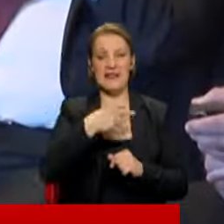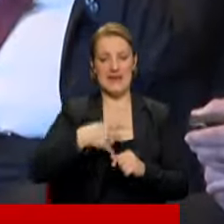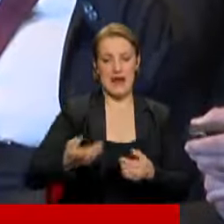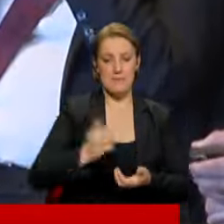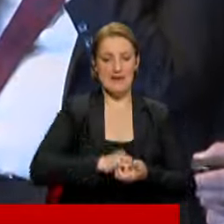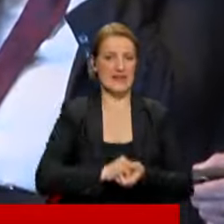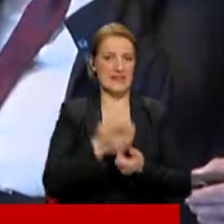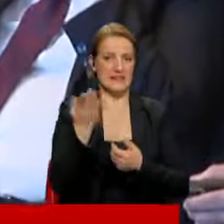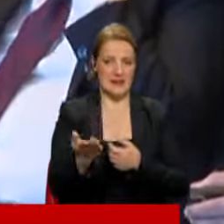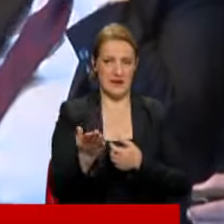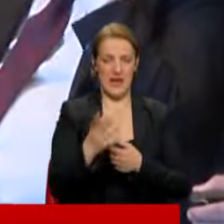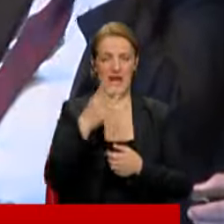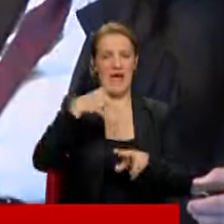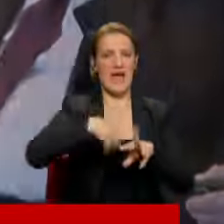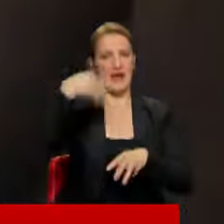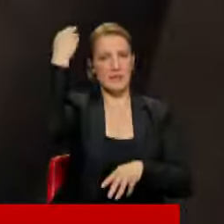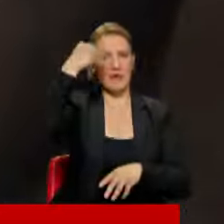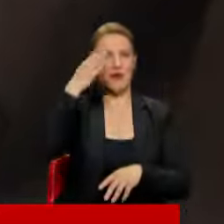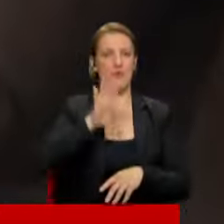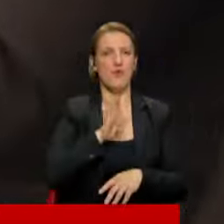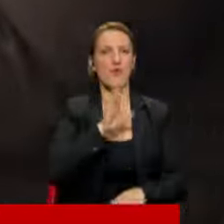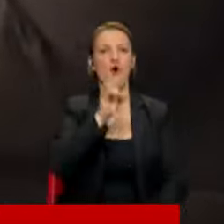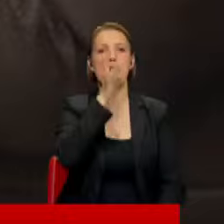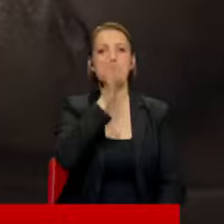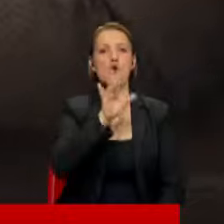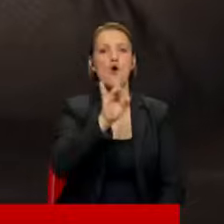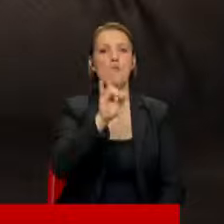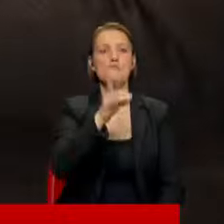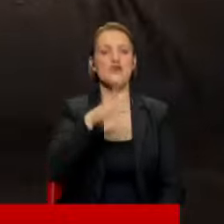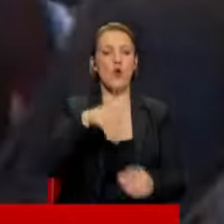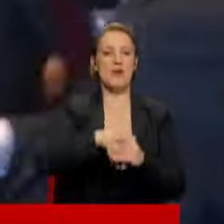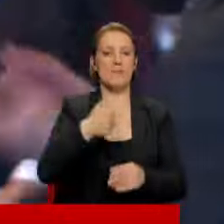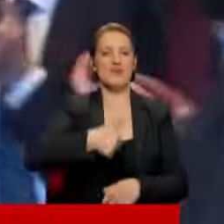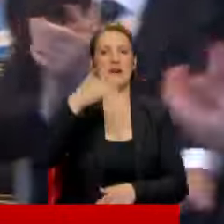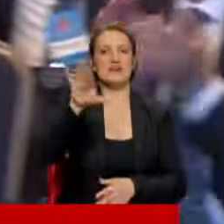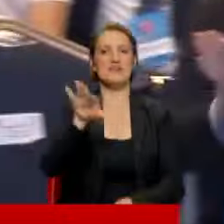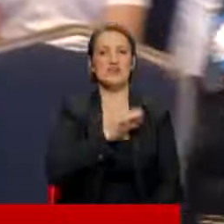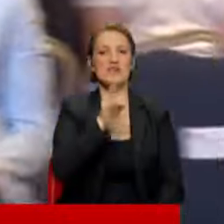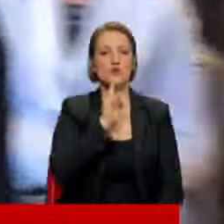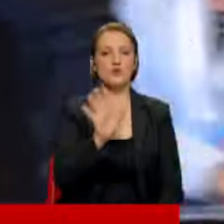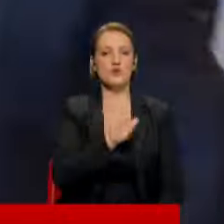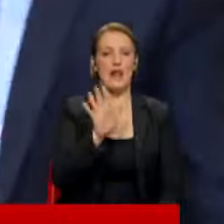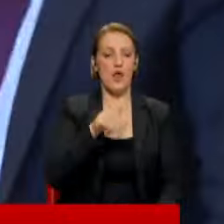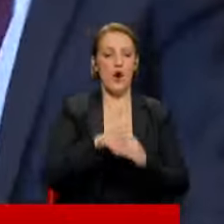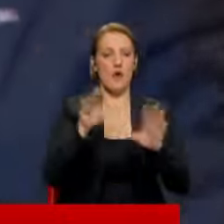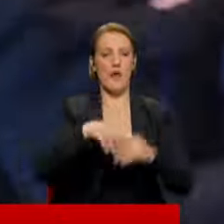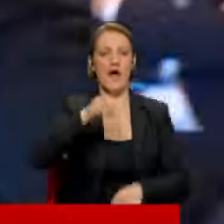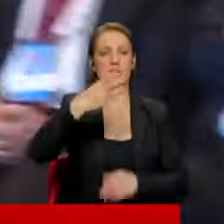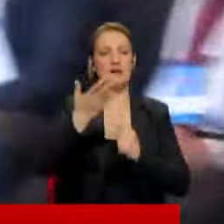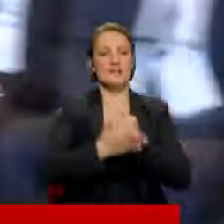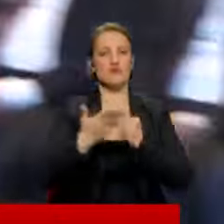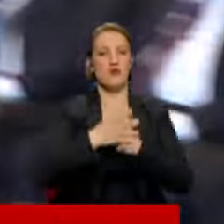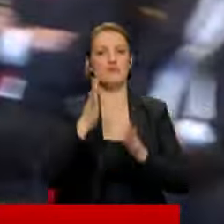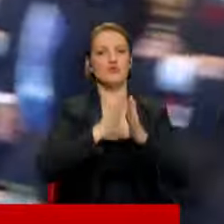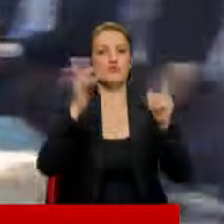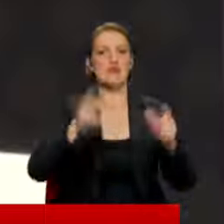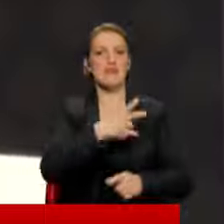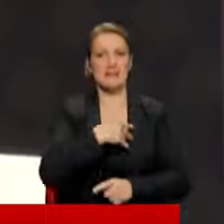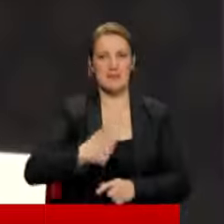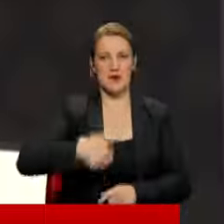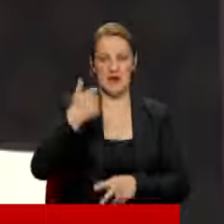Birliği'ni de etkiledi Ekrem İmamoğlu 515 oyla Başkan seçildi 250 oy alan AK Partili Trabzon Büyükşehir Belediye